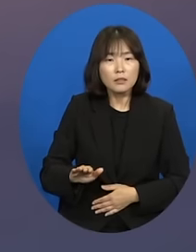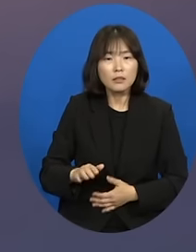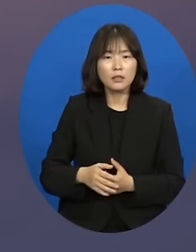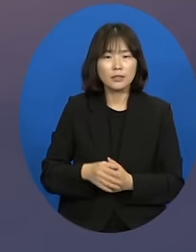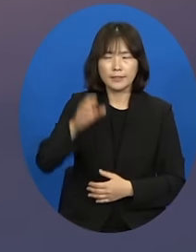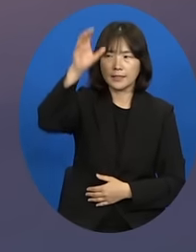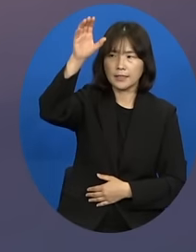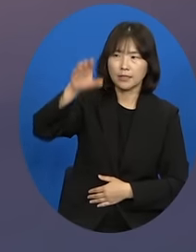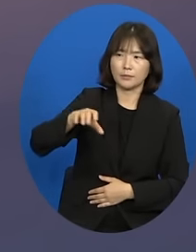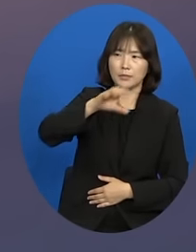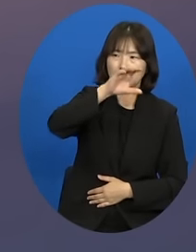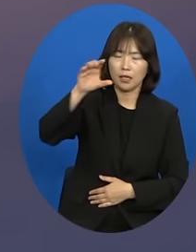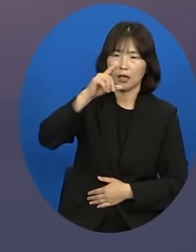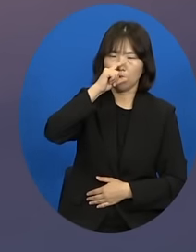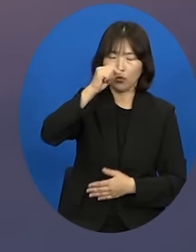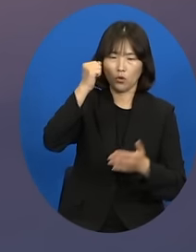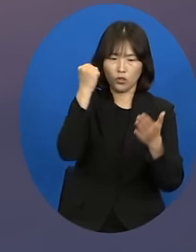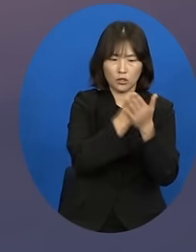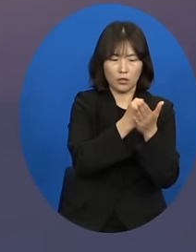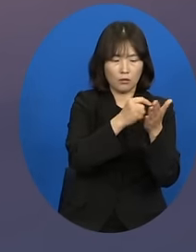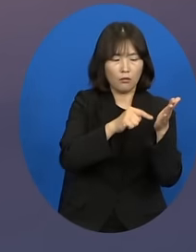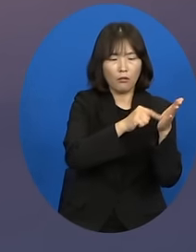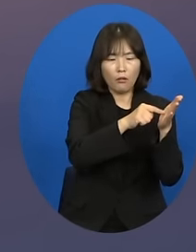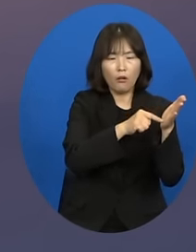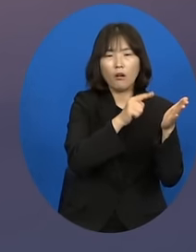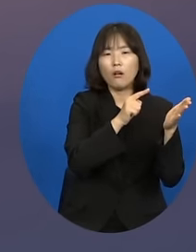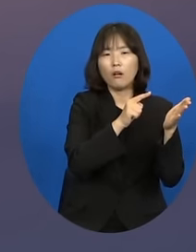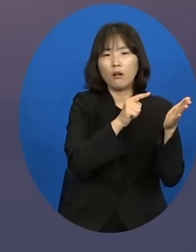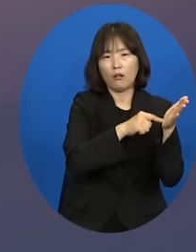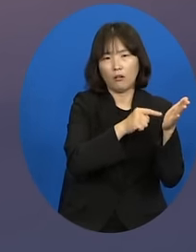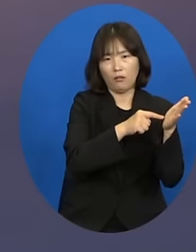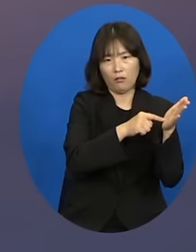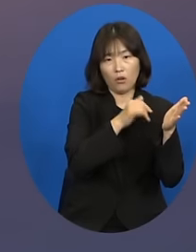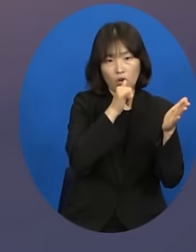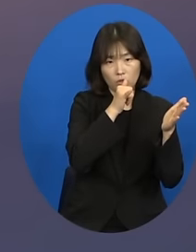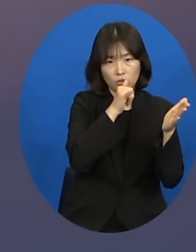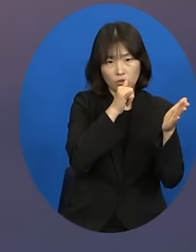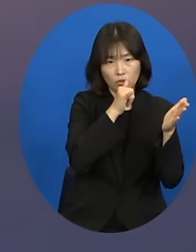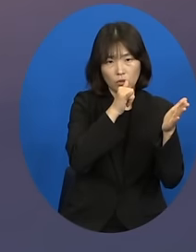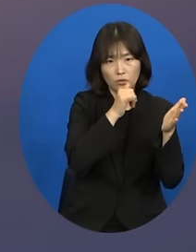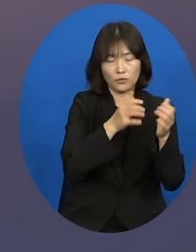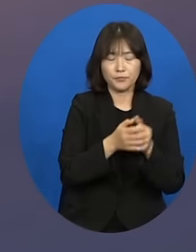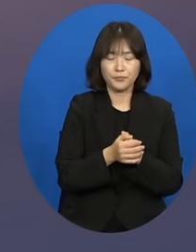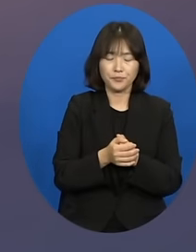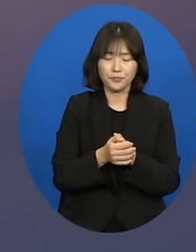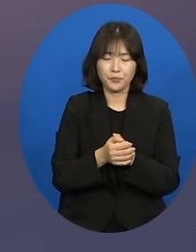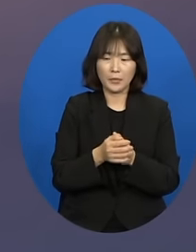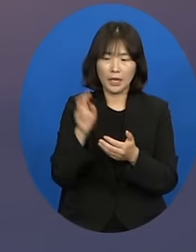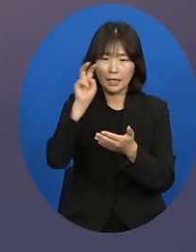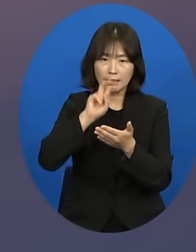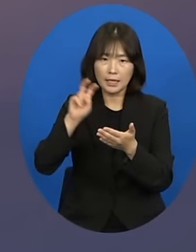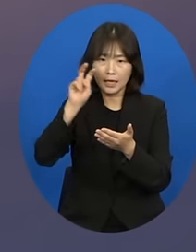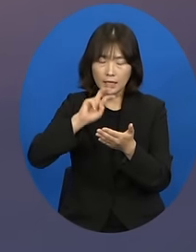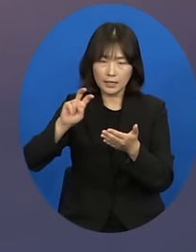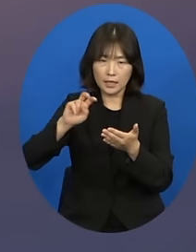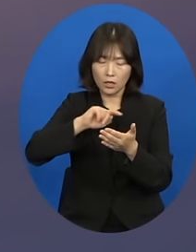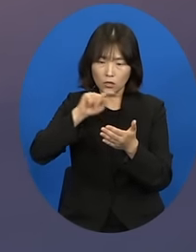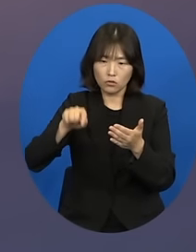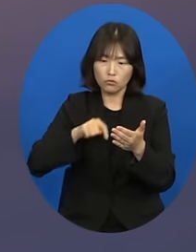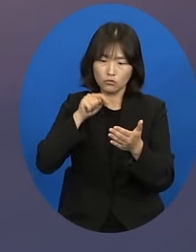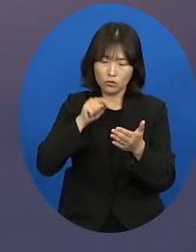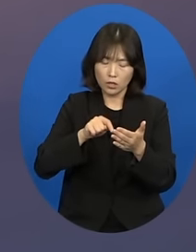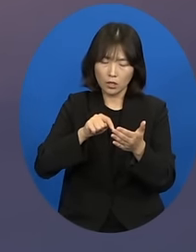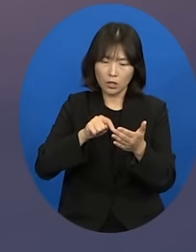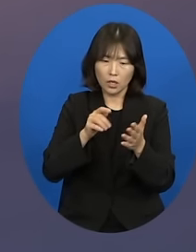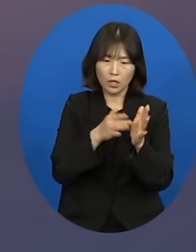십자가 자국은 남아있고 몸에는 아까 찬양 중에 손목 예수님의 손목을 잡고 걸어간다고 가사가 있더라고요.